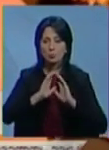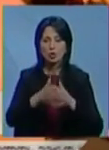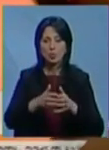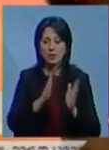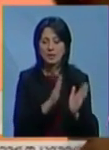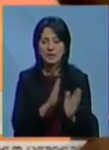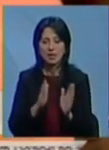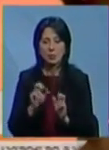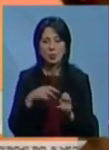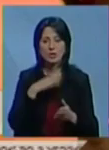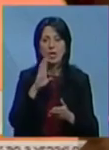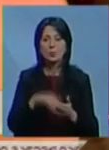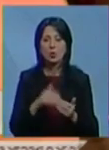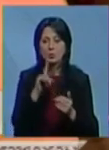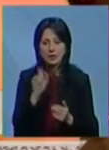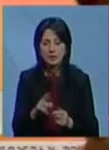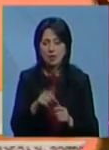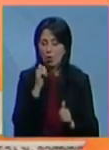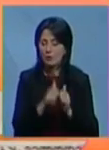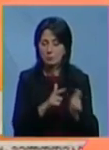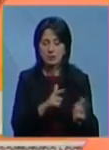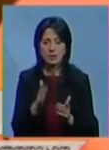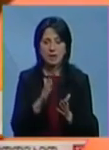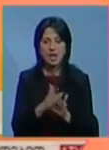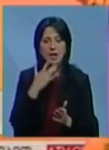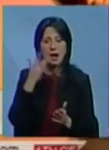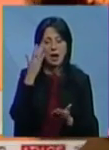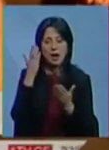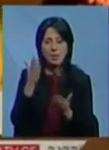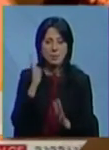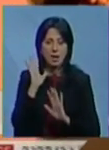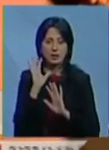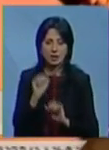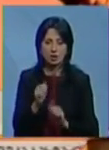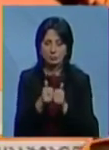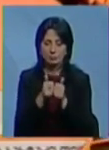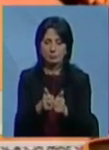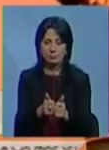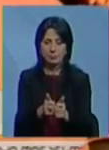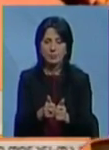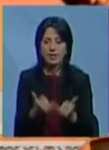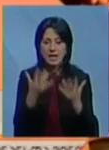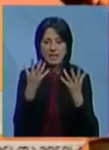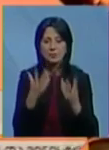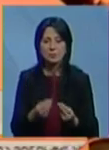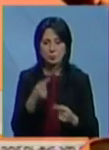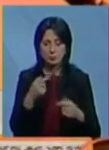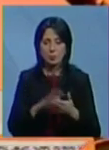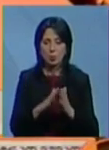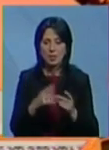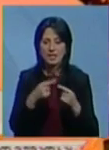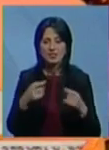მსოფლიო სტაბილურობისა და უსაფრთხოებისთვის ყოველთვის მზადაა შეერთებული შტატების მხარდამხარი ბრძოლოს. დღეის მდგომარეობით